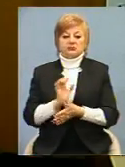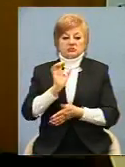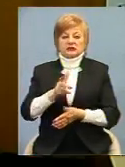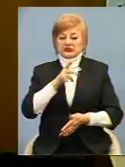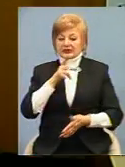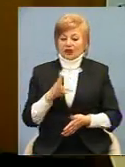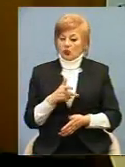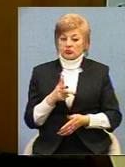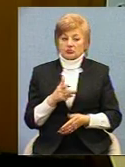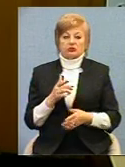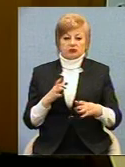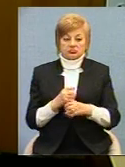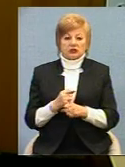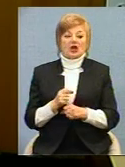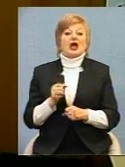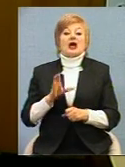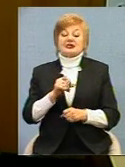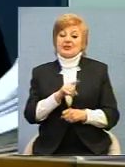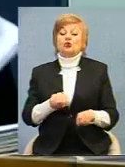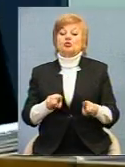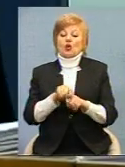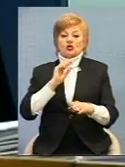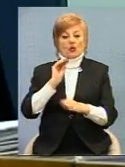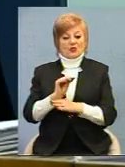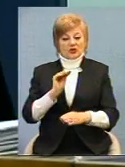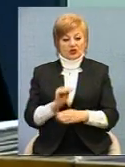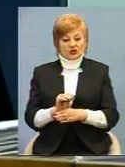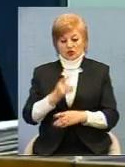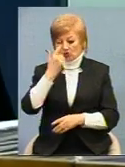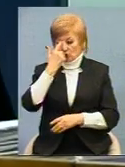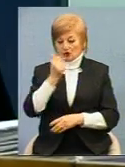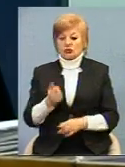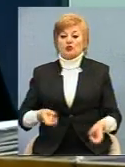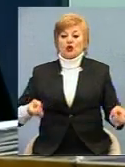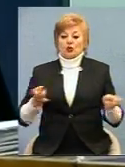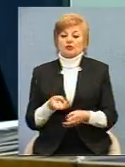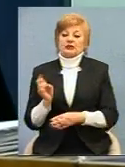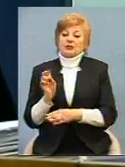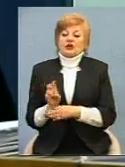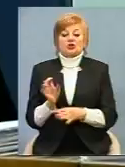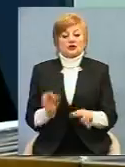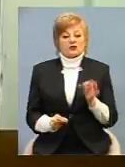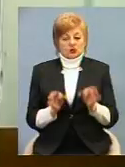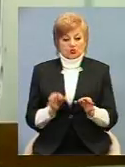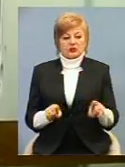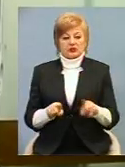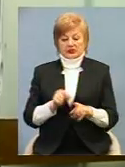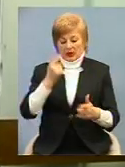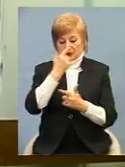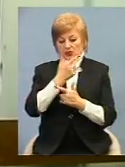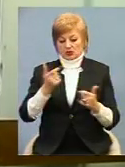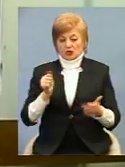3 роки. Володимирові Серпі теж висунули звинувачення та сповістили щодо необхідності з'явитися до суду, повідомили у прес-службі